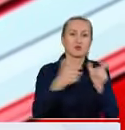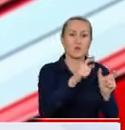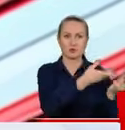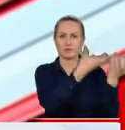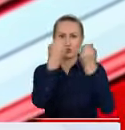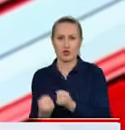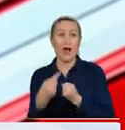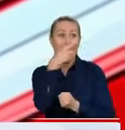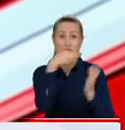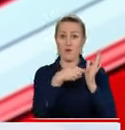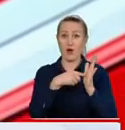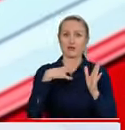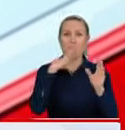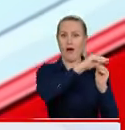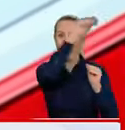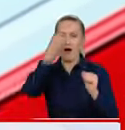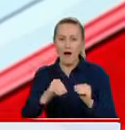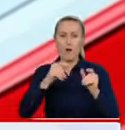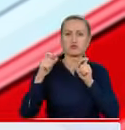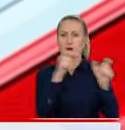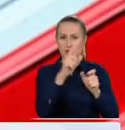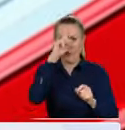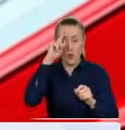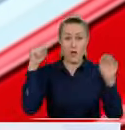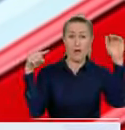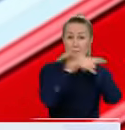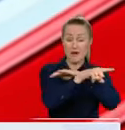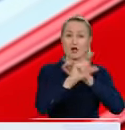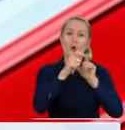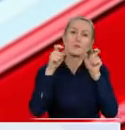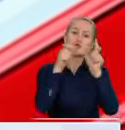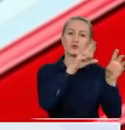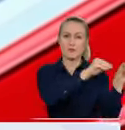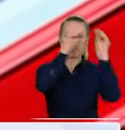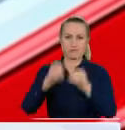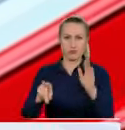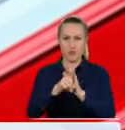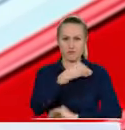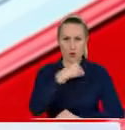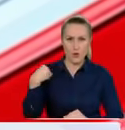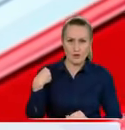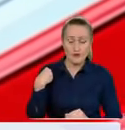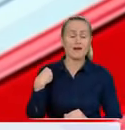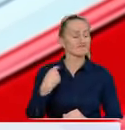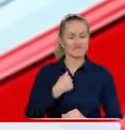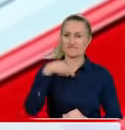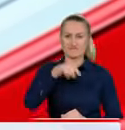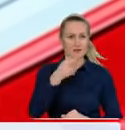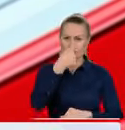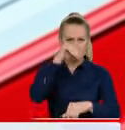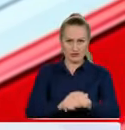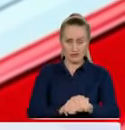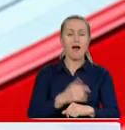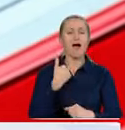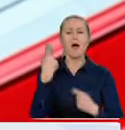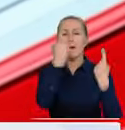tak właśnie miało być z relokacją. Mieli być migranci przymusowo przywożeni do Polski i ja się na to nie godziłem. Uważałem, że